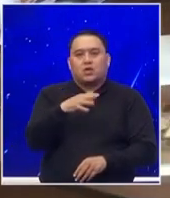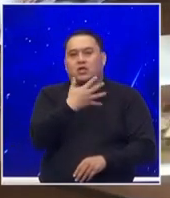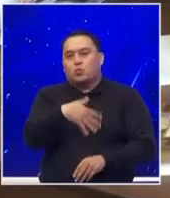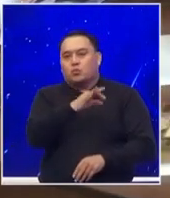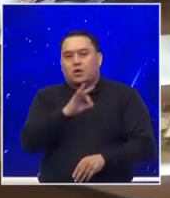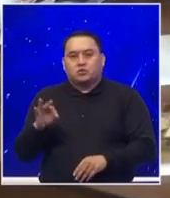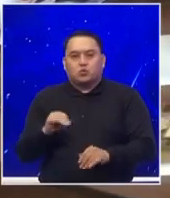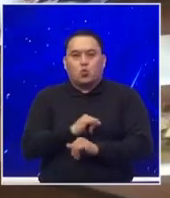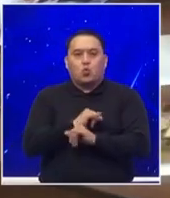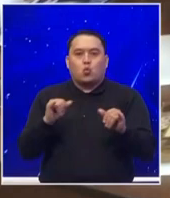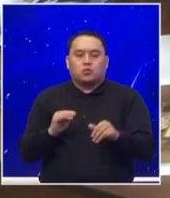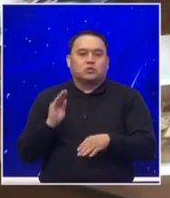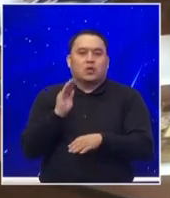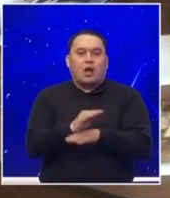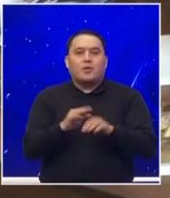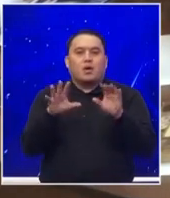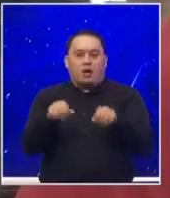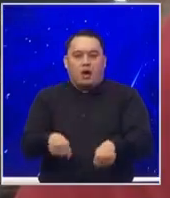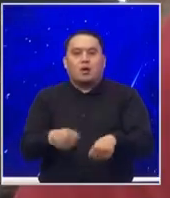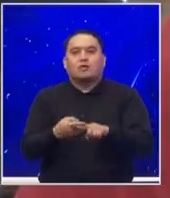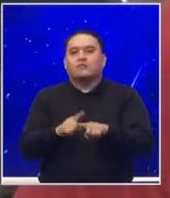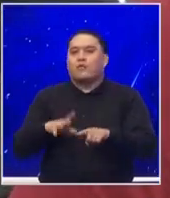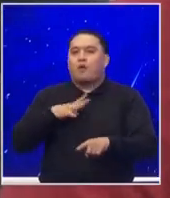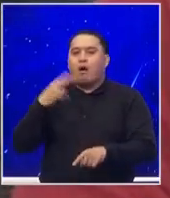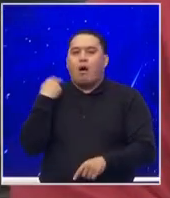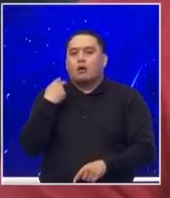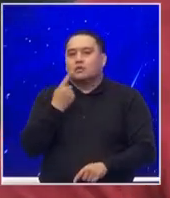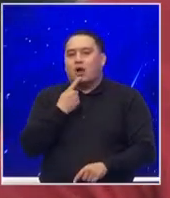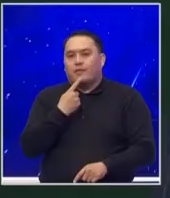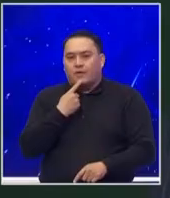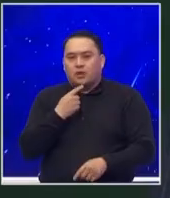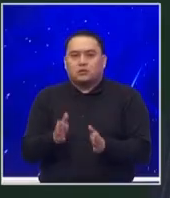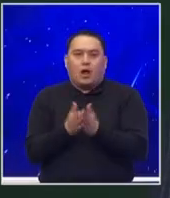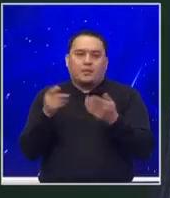30%-дан 50%-ға дейінгі көлемін қосымша тағы алады. Пәнді ағылшын тілінде жүргізгені,